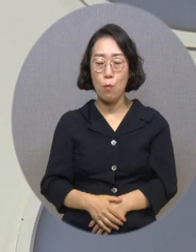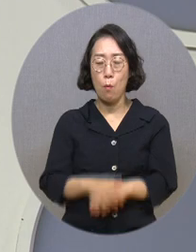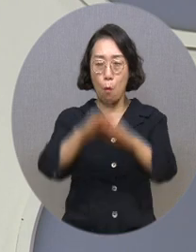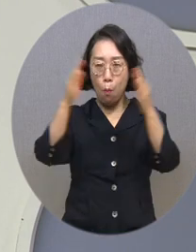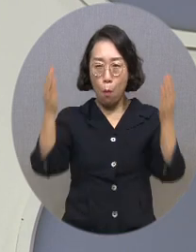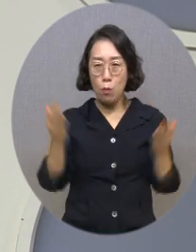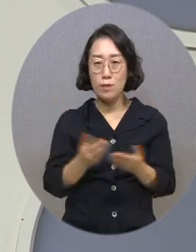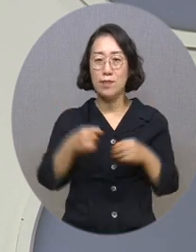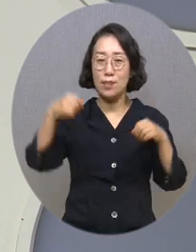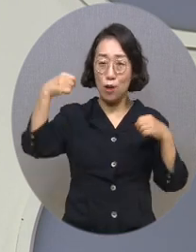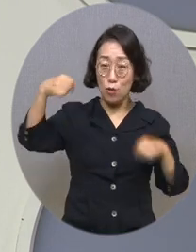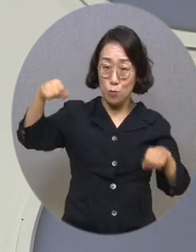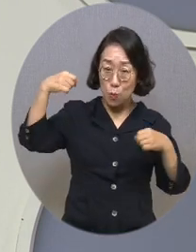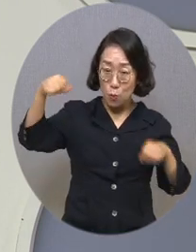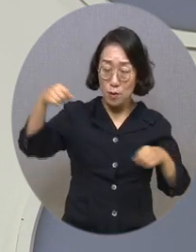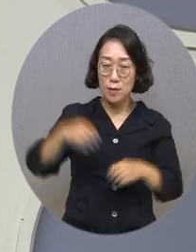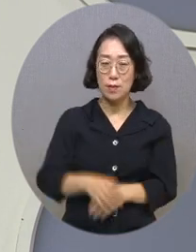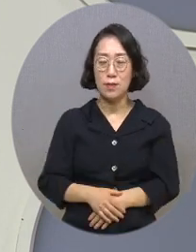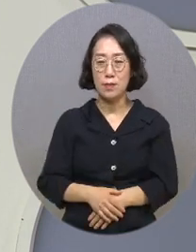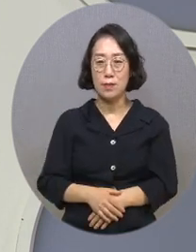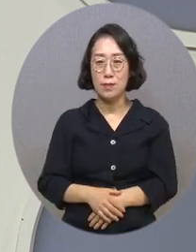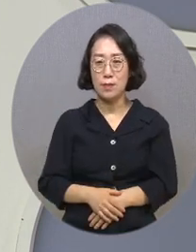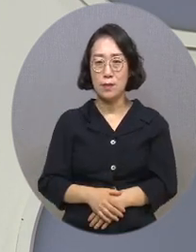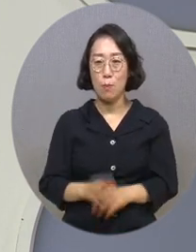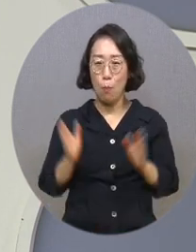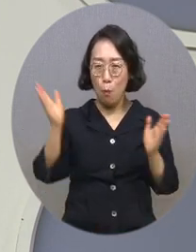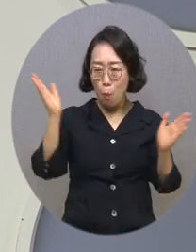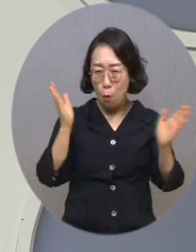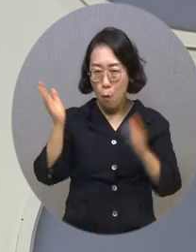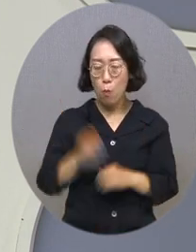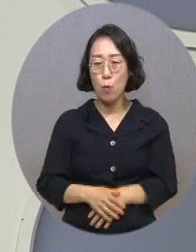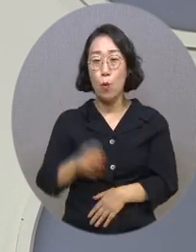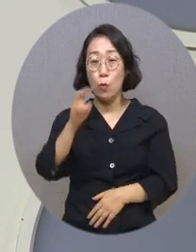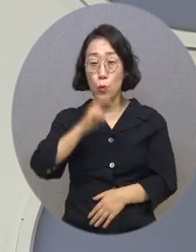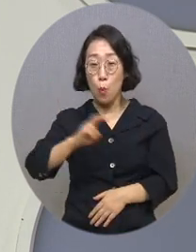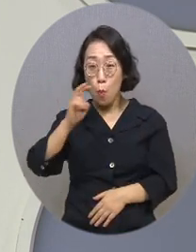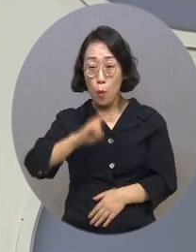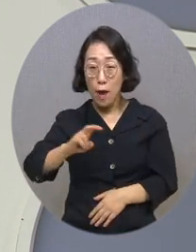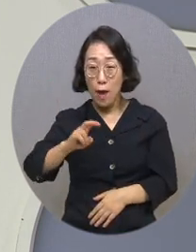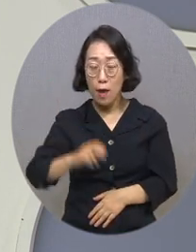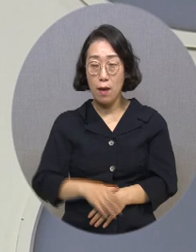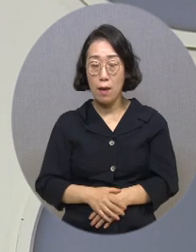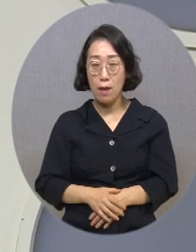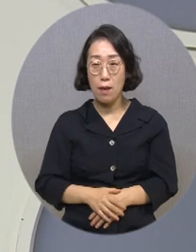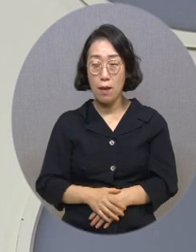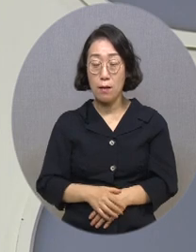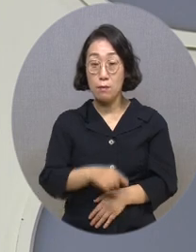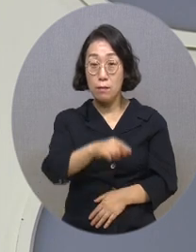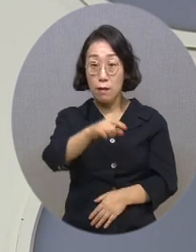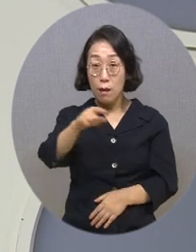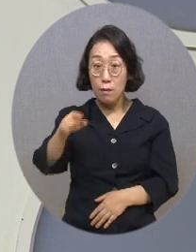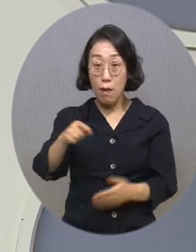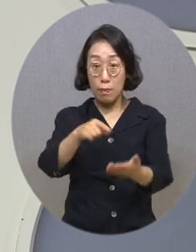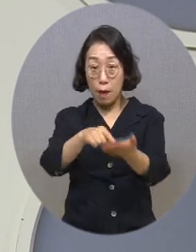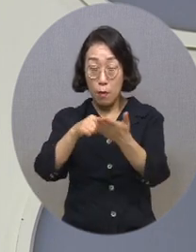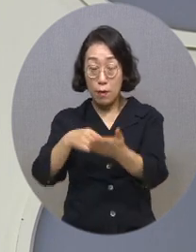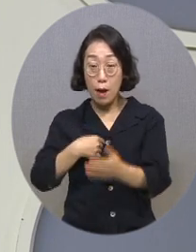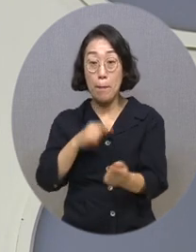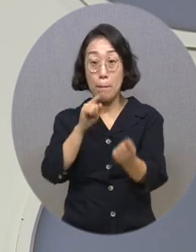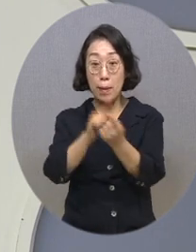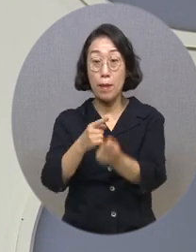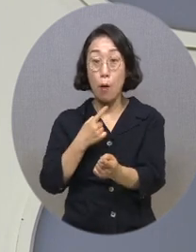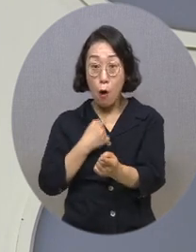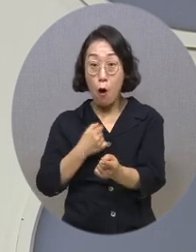뭐 연속곡이나 무슨 뭐 가요 무대나 이런 프로에 제가 만난 분들이 한두 명, 심지어 가요